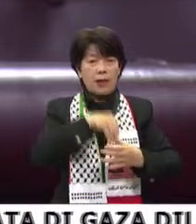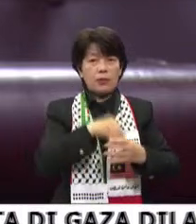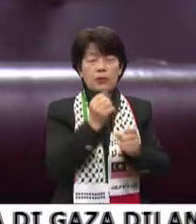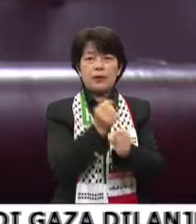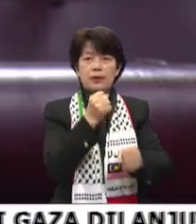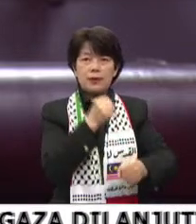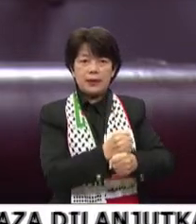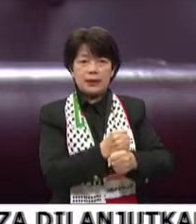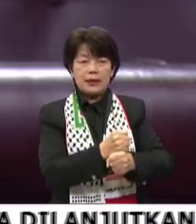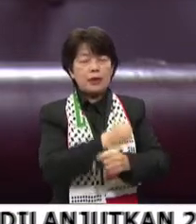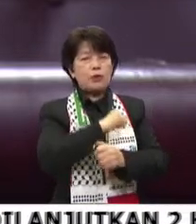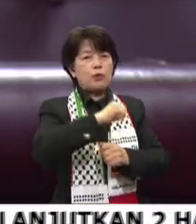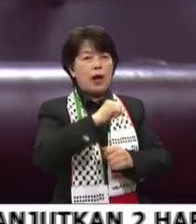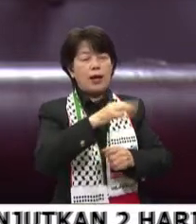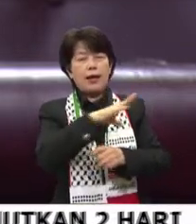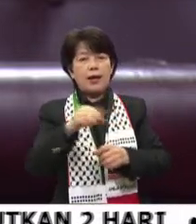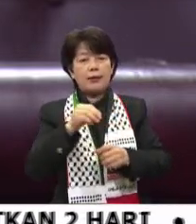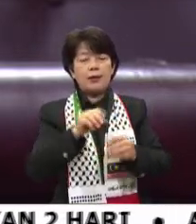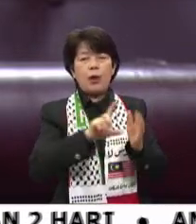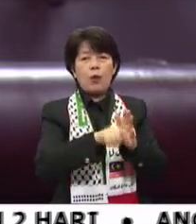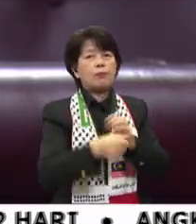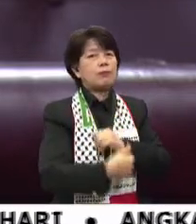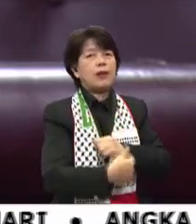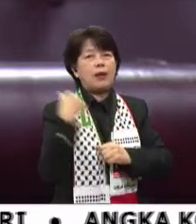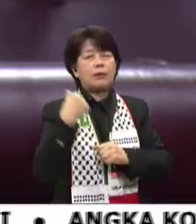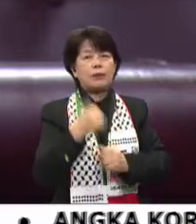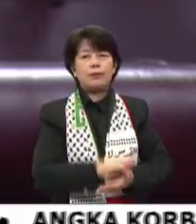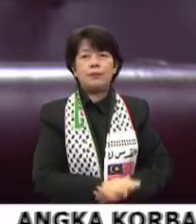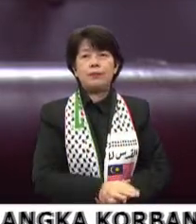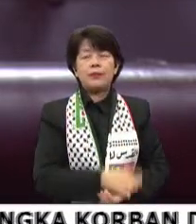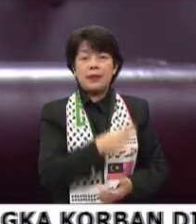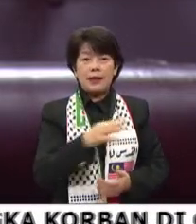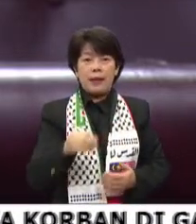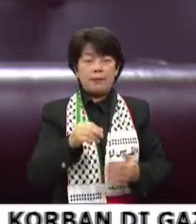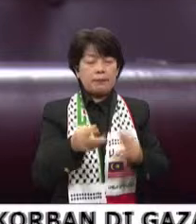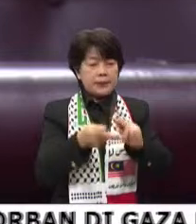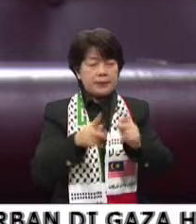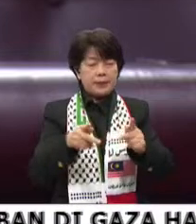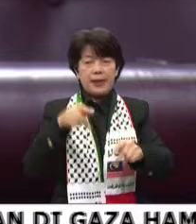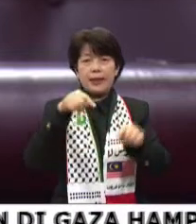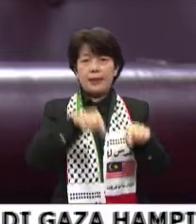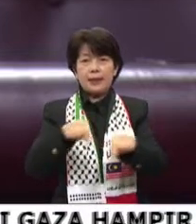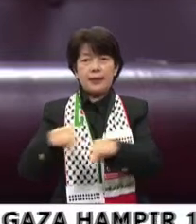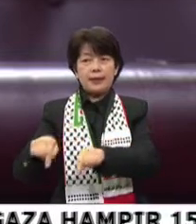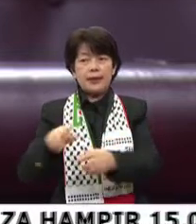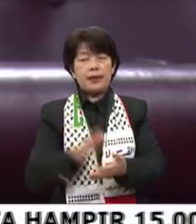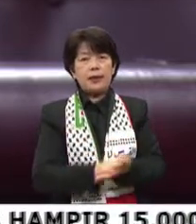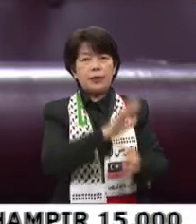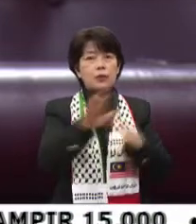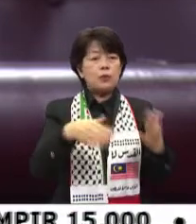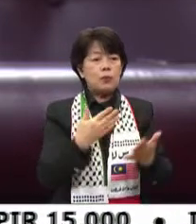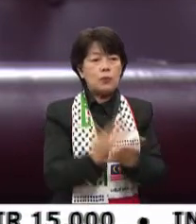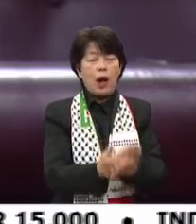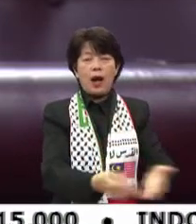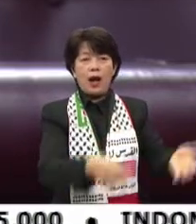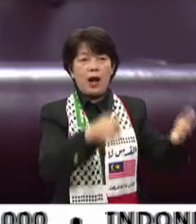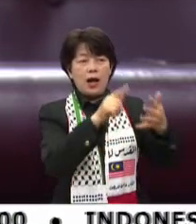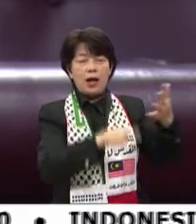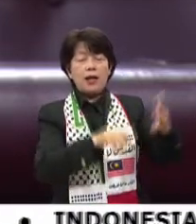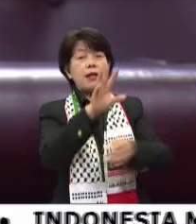izin Strike and lockout dengan pindaan ini kesatuan hanya perlu mendapatkan sekurang-kurangnya